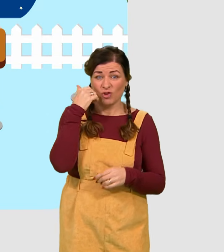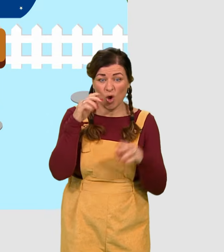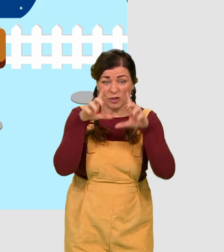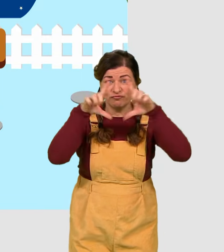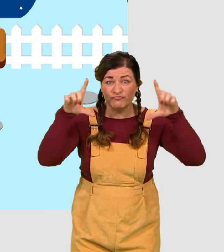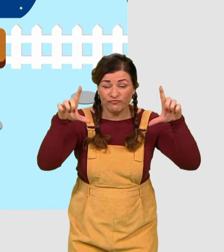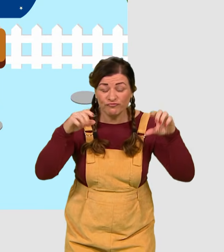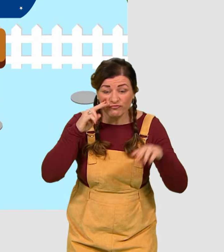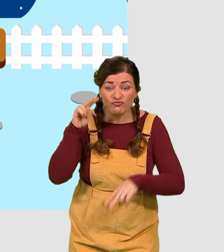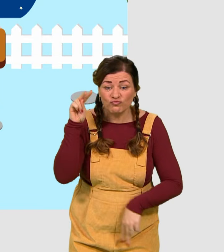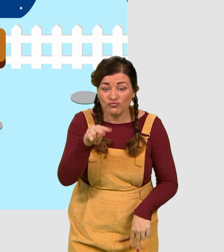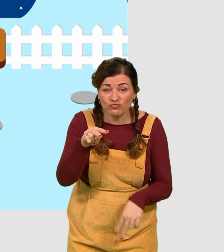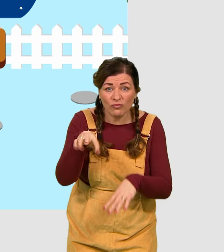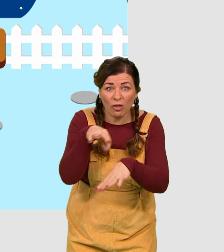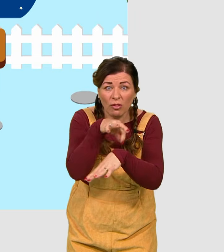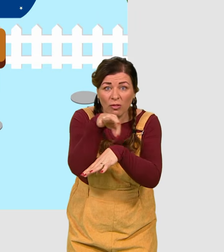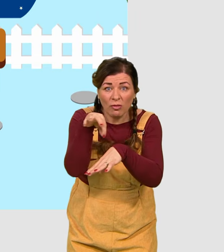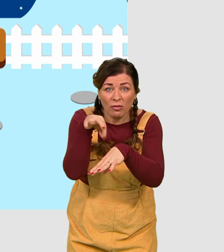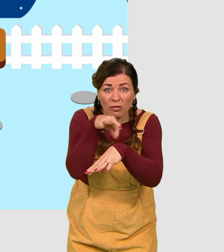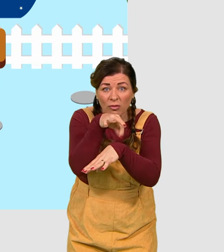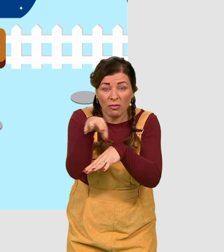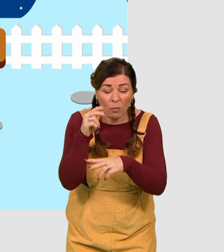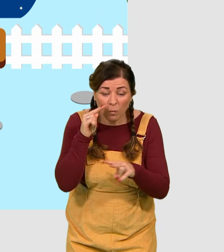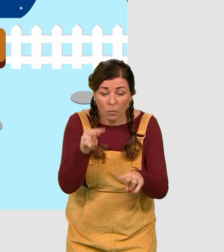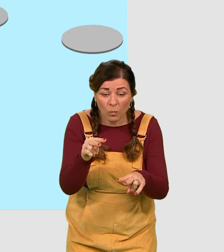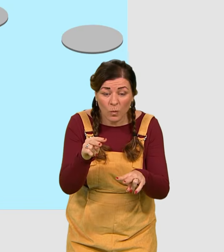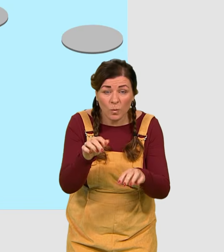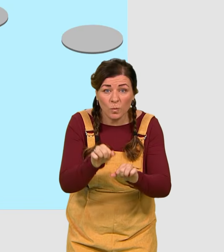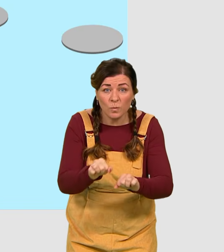ffenest am oriau i weld os oedd yr hedyn hyd yn tyfu.